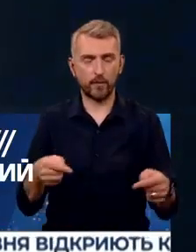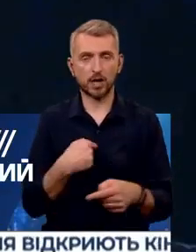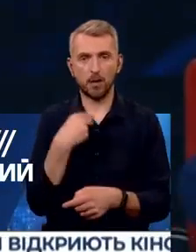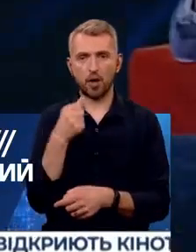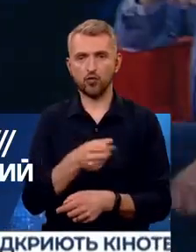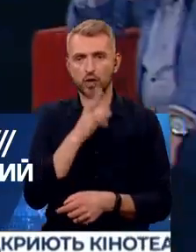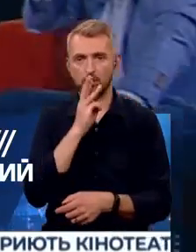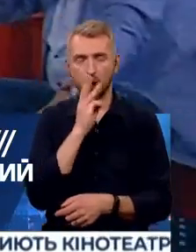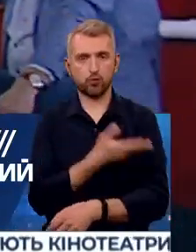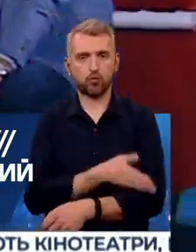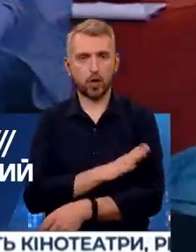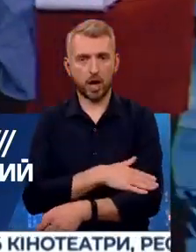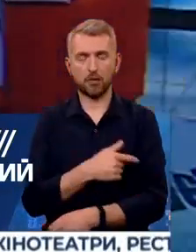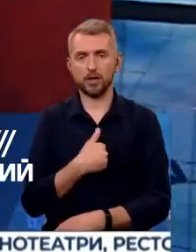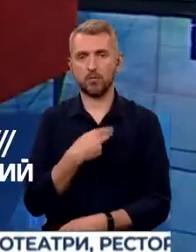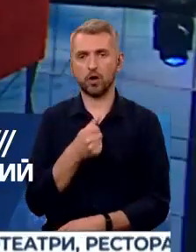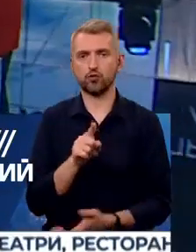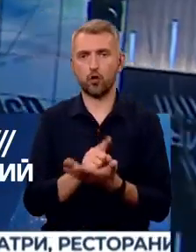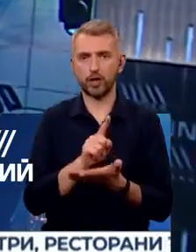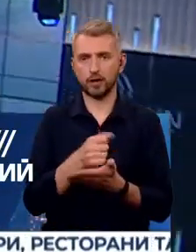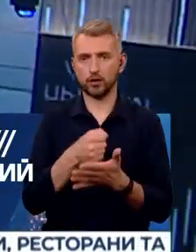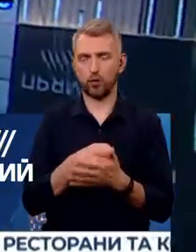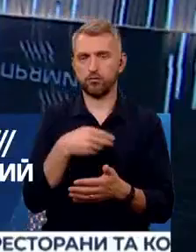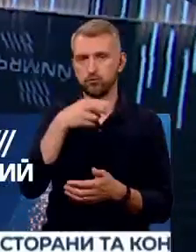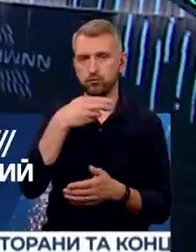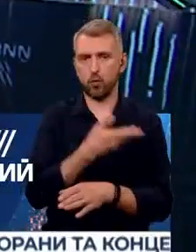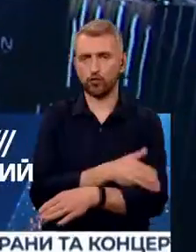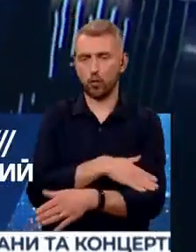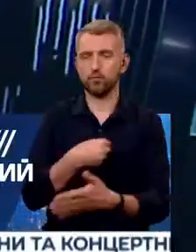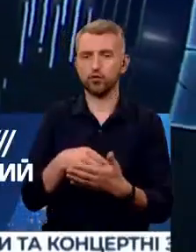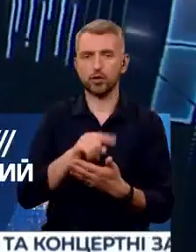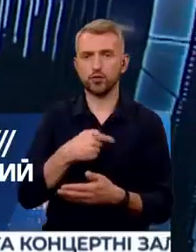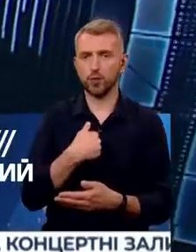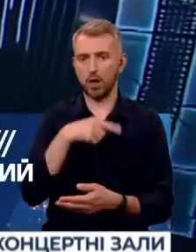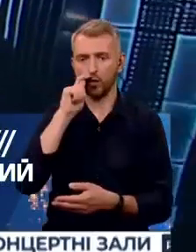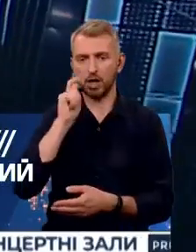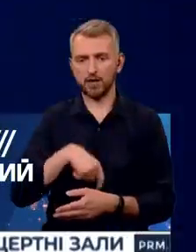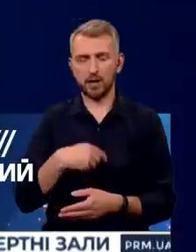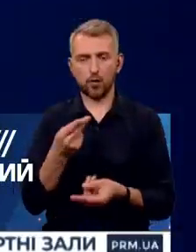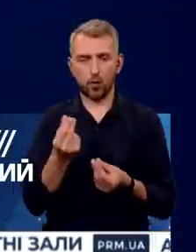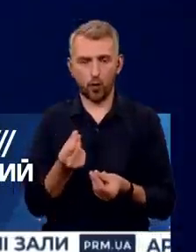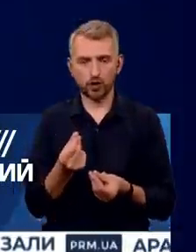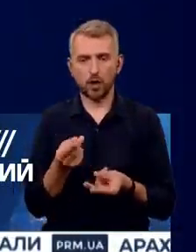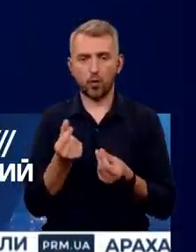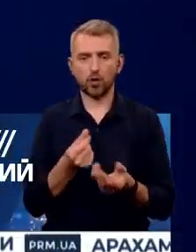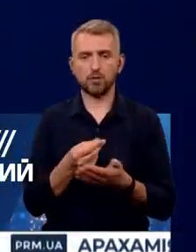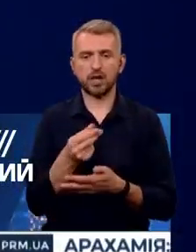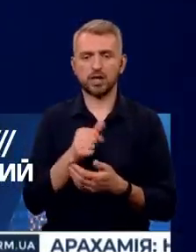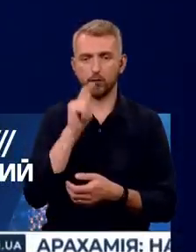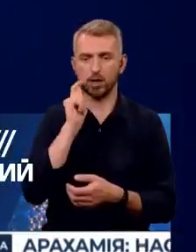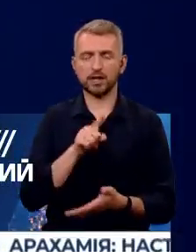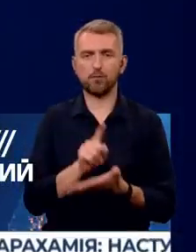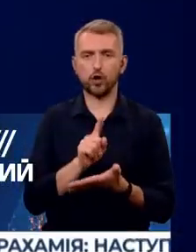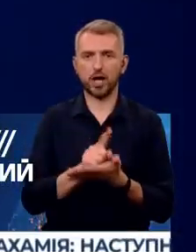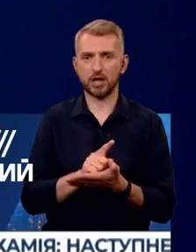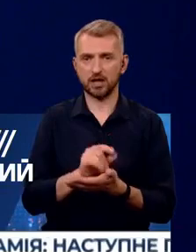плачу зарплати полякам, я плачу податки до польського бюджету. Чому я українські кошти, кошти платників українських